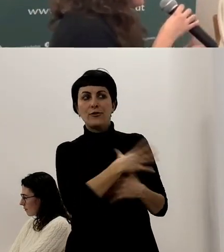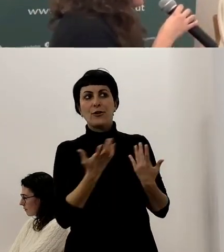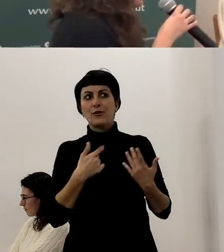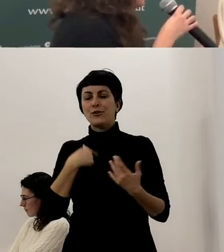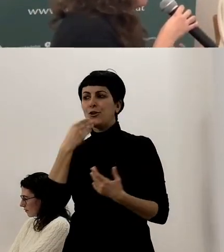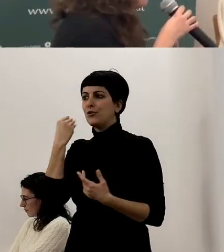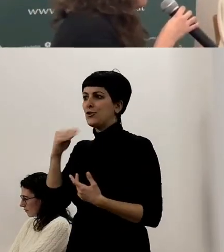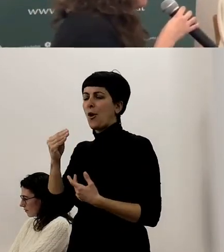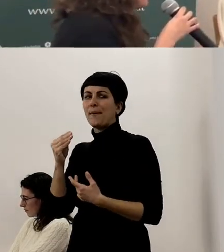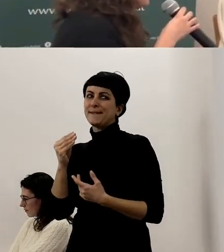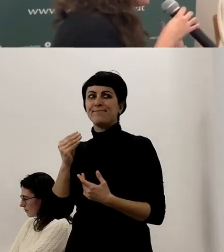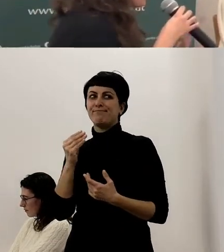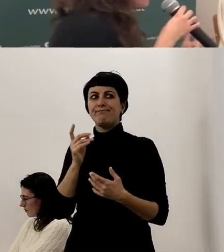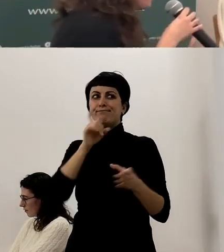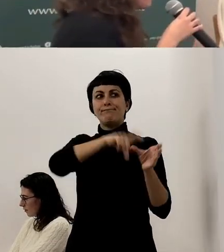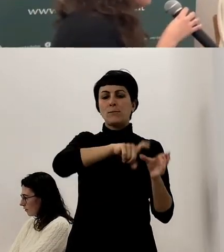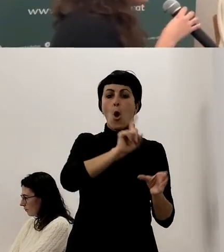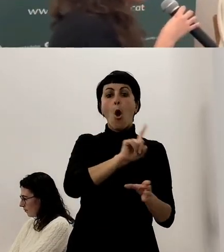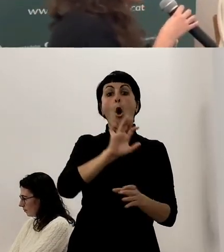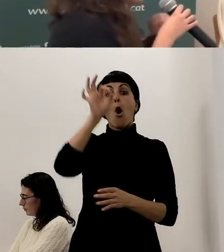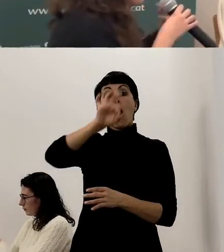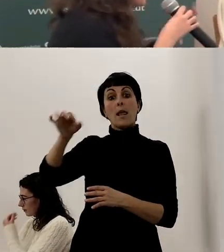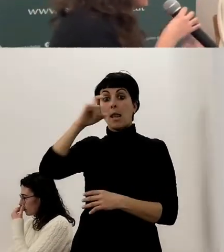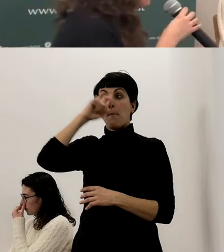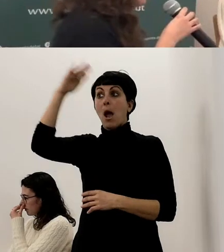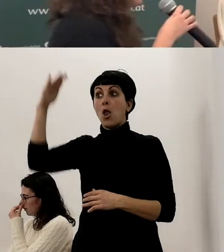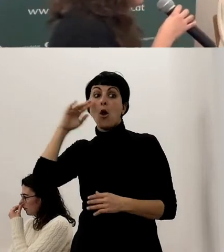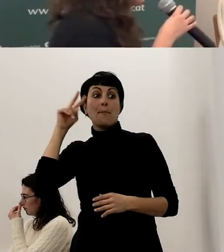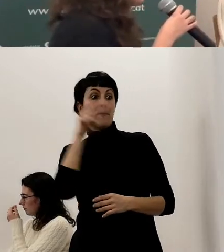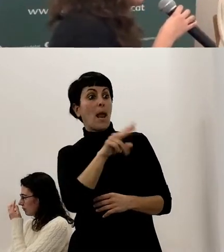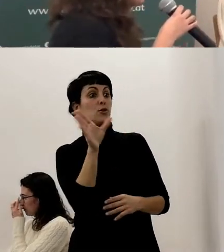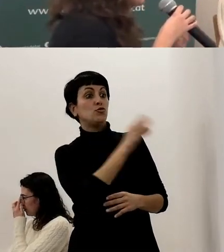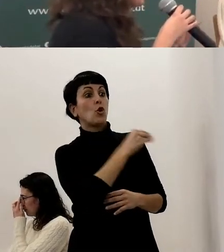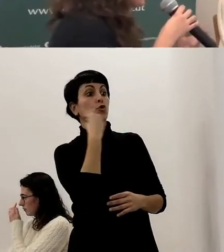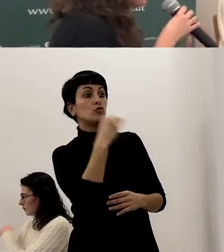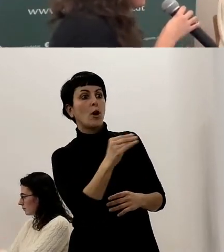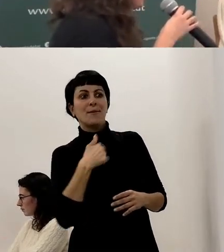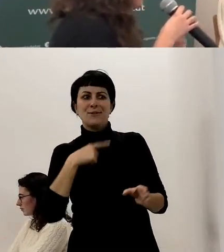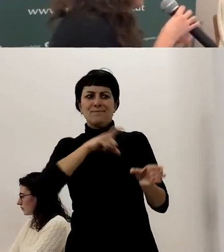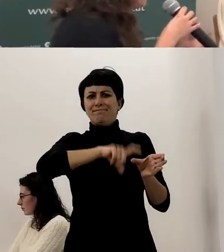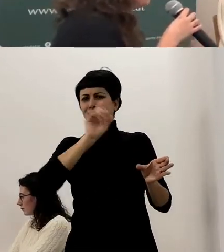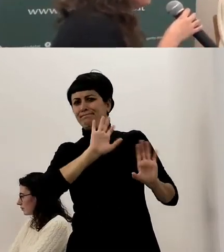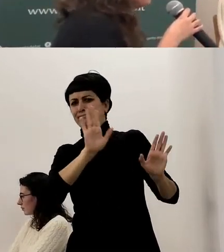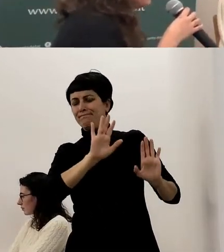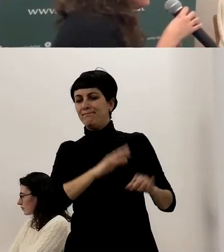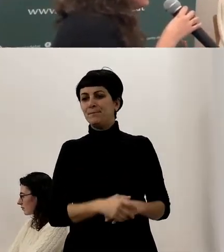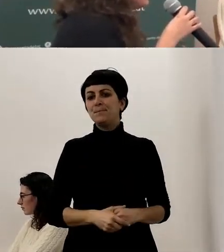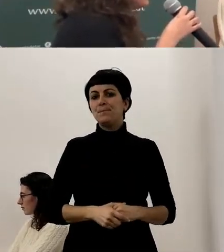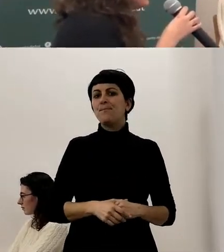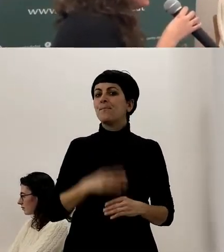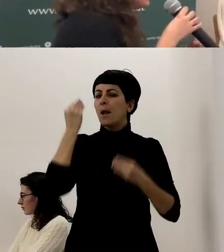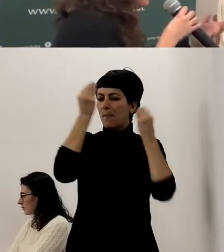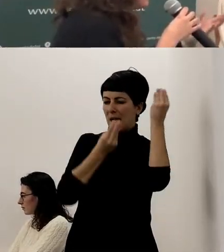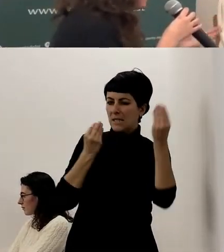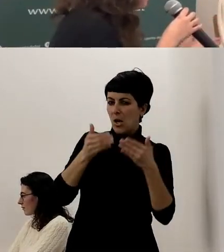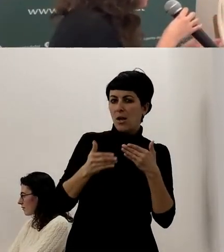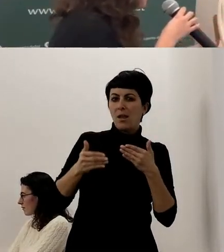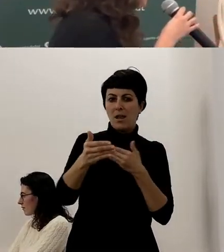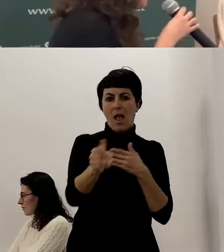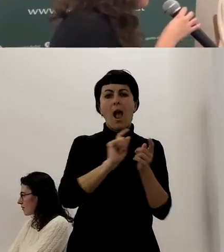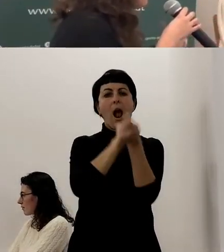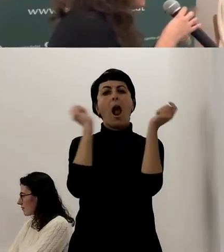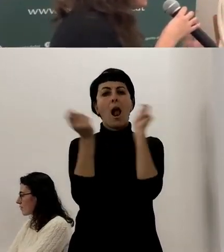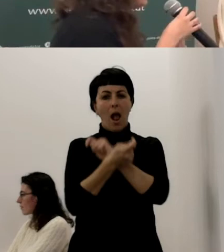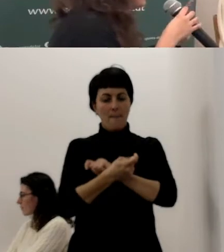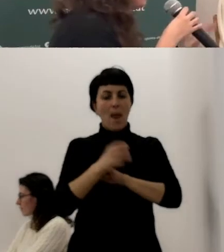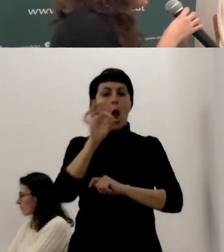Creieu que això canviarà més, que les dones ens obrirem més camí en aquest àmbit i altres sectors de la